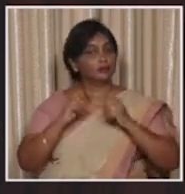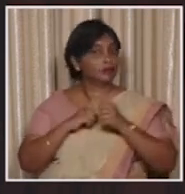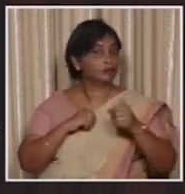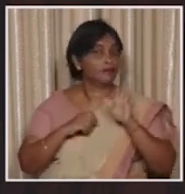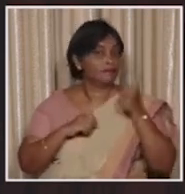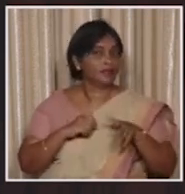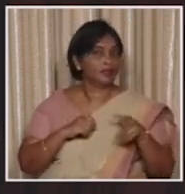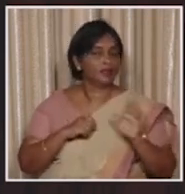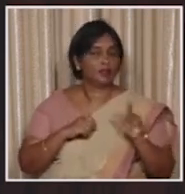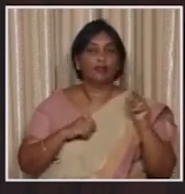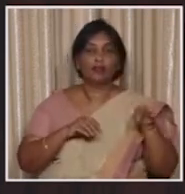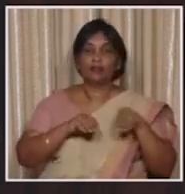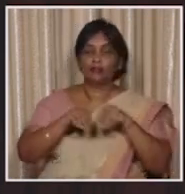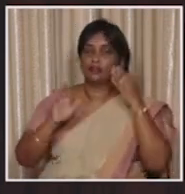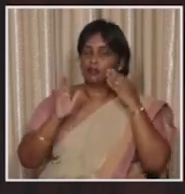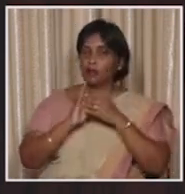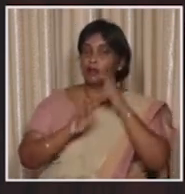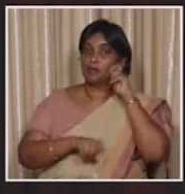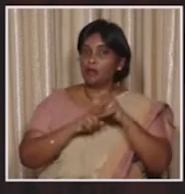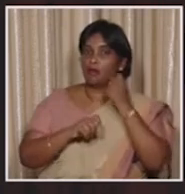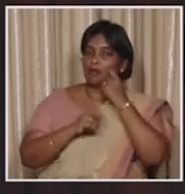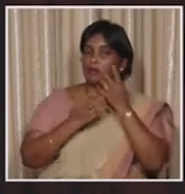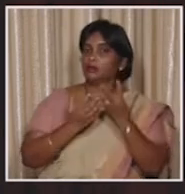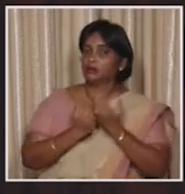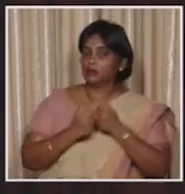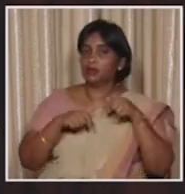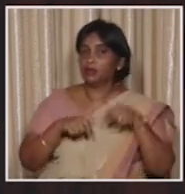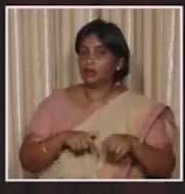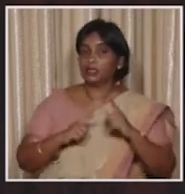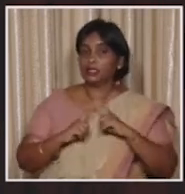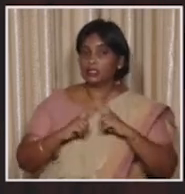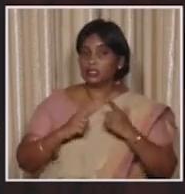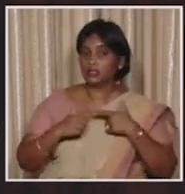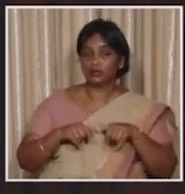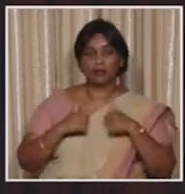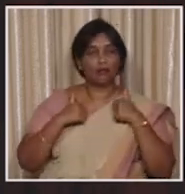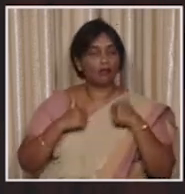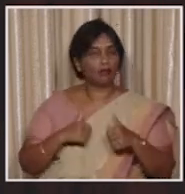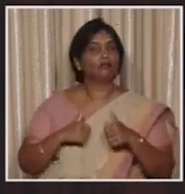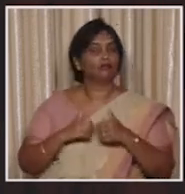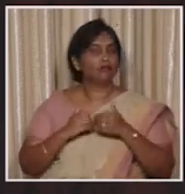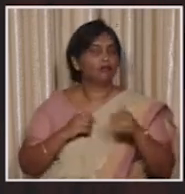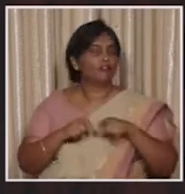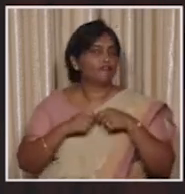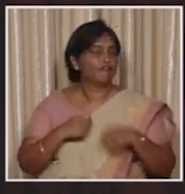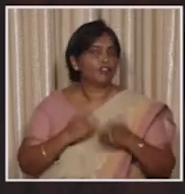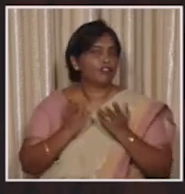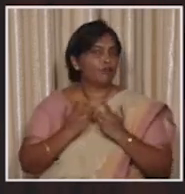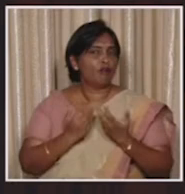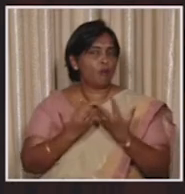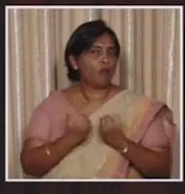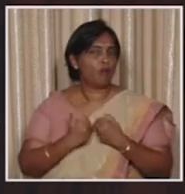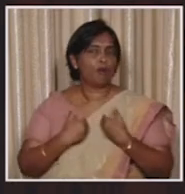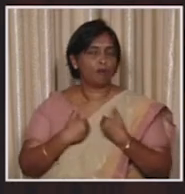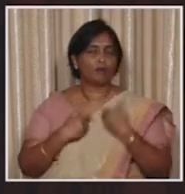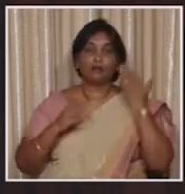மக்கள் அவங்களோட கருத்துக்களையும் கேட்டு இன்றைக்கு ஏற்ற வாழ்க்கைக்கு ஏற்ற கொடுப்பனை எவ்வளோ தேவைப்படும், செலவுகளுக்கு ஏற்ற மாதிரி பேசி தான் நாங்கள் அந்த பேச்சுவார்த்தைகள் நடத்திட்டு